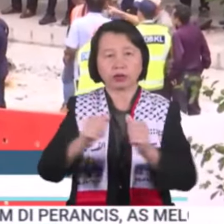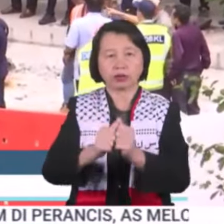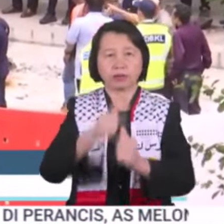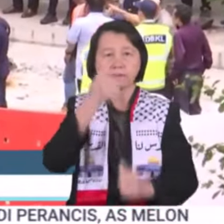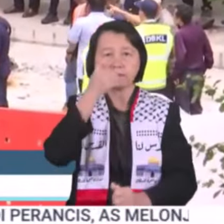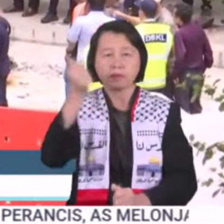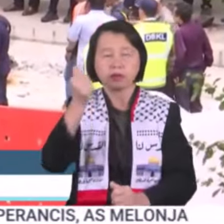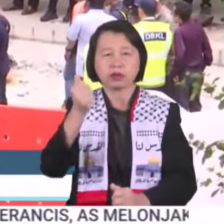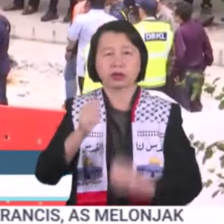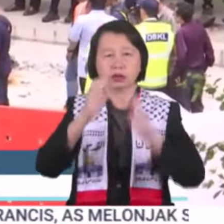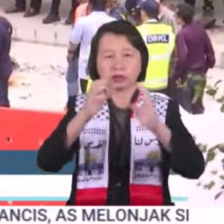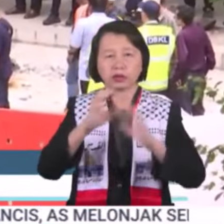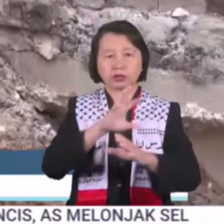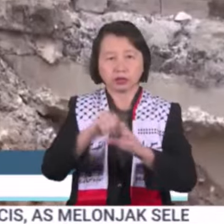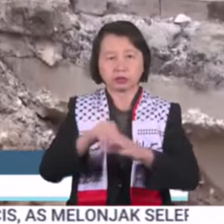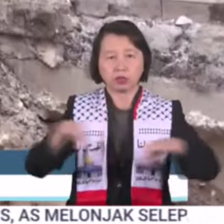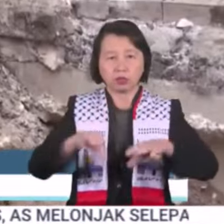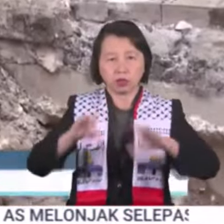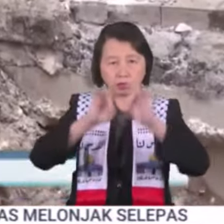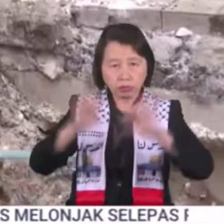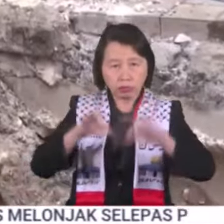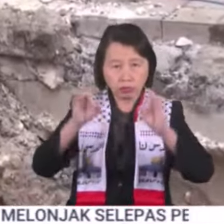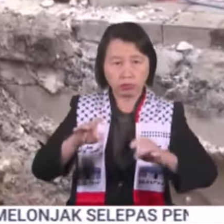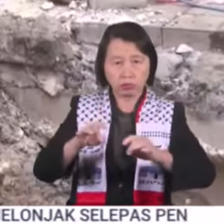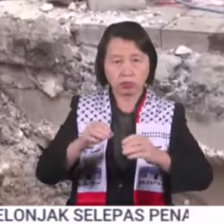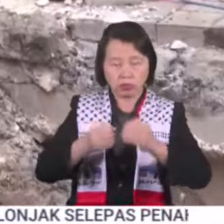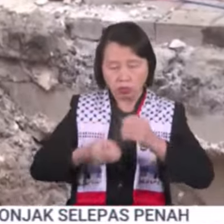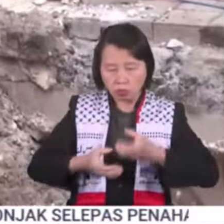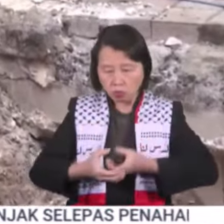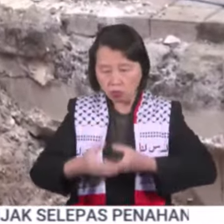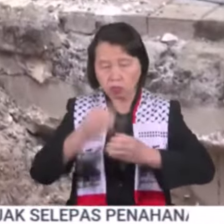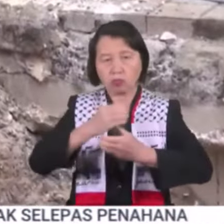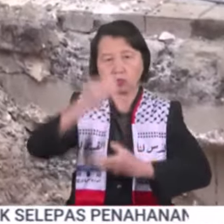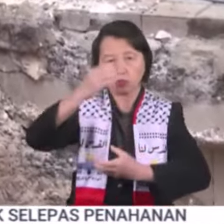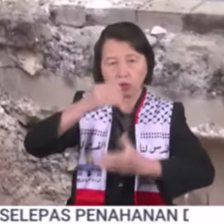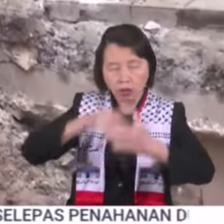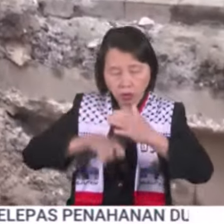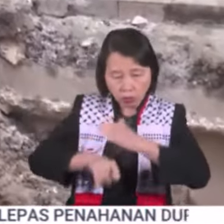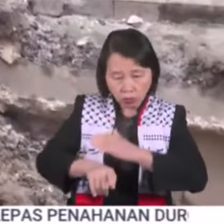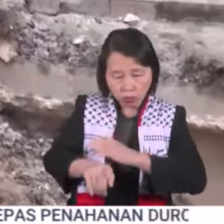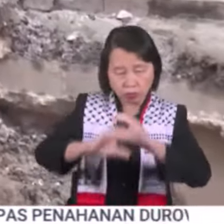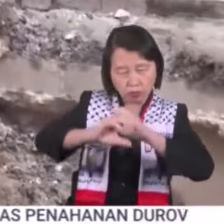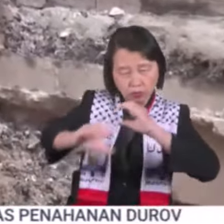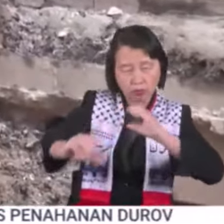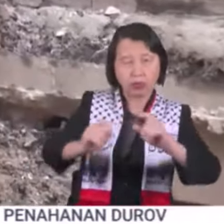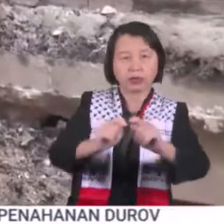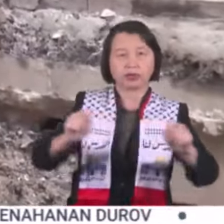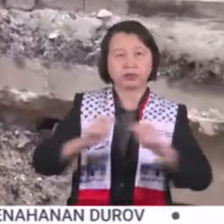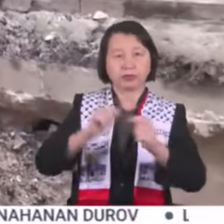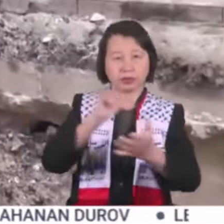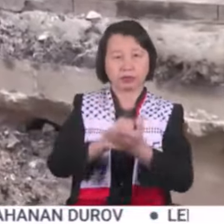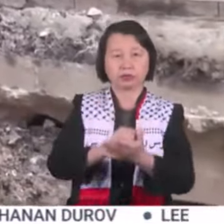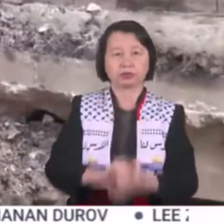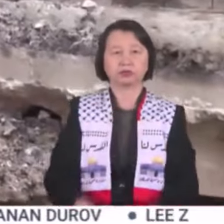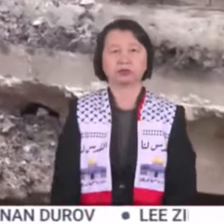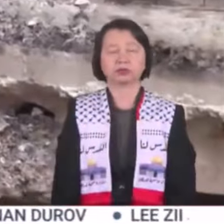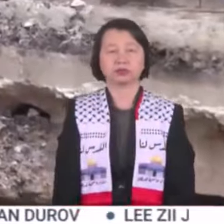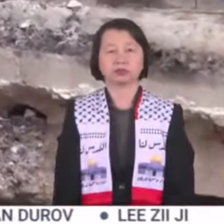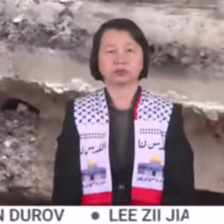dengan berkesan. Kaedah termasuk melakukan ujian melepaskan botol dari lorong kumbahan berkaitan lokasi kejadian.